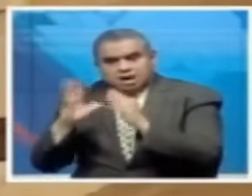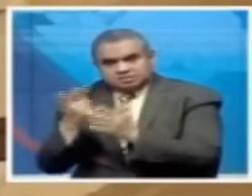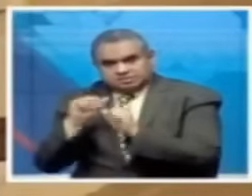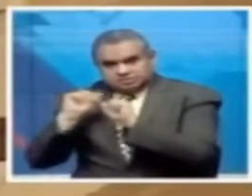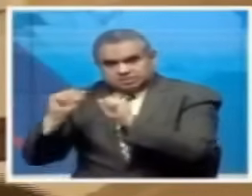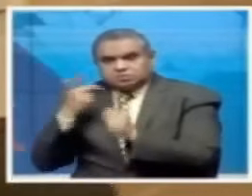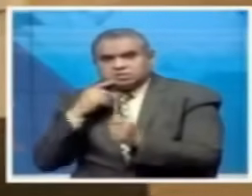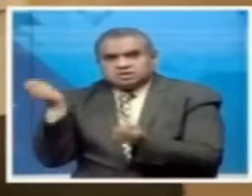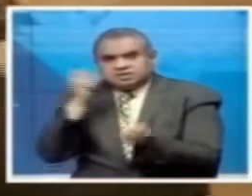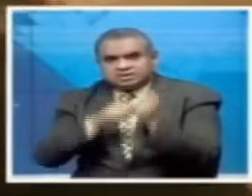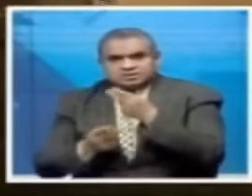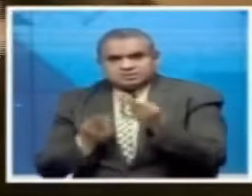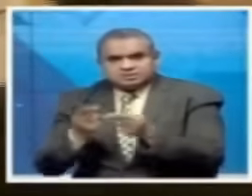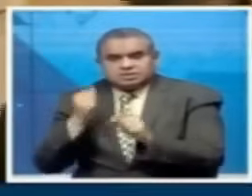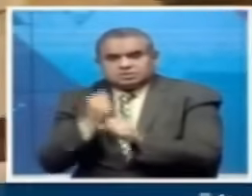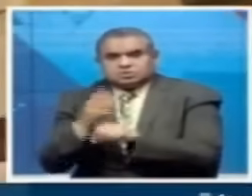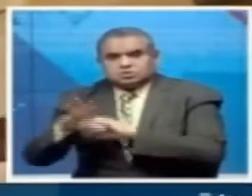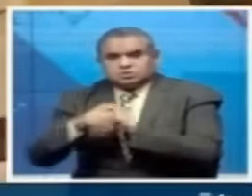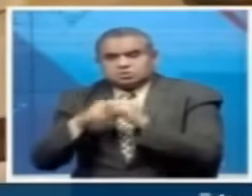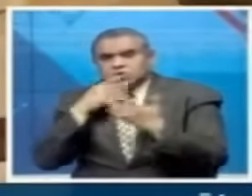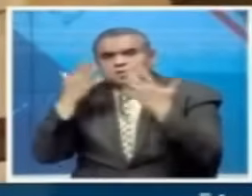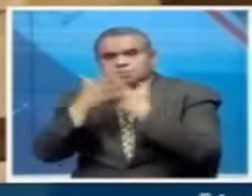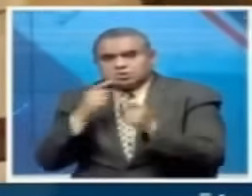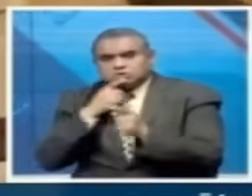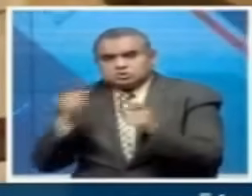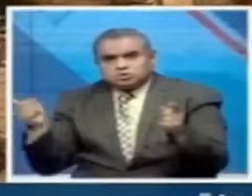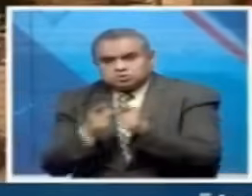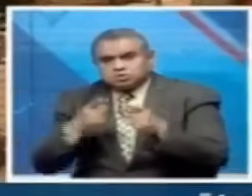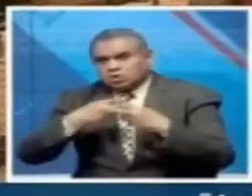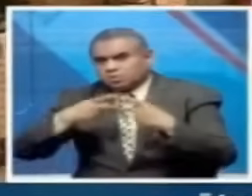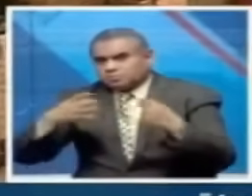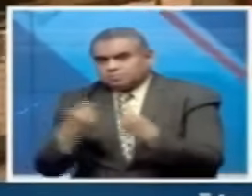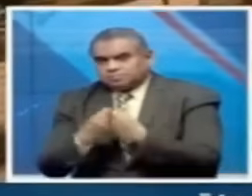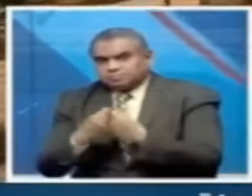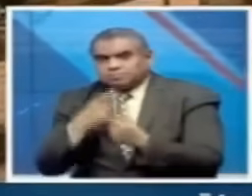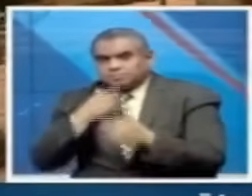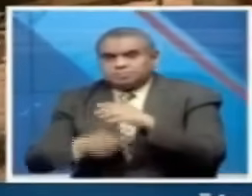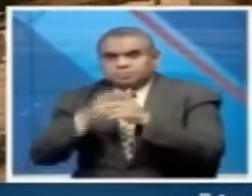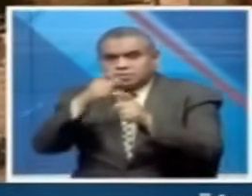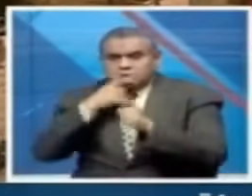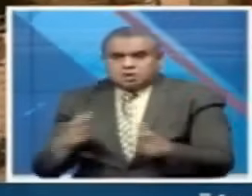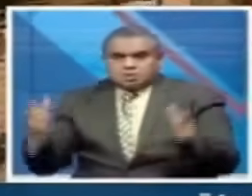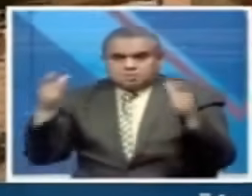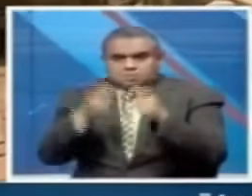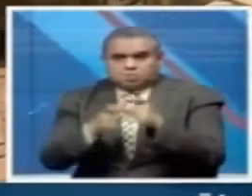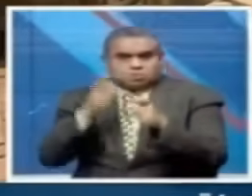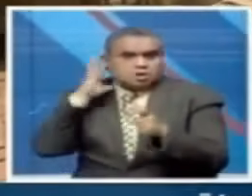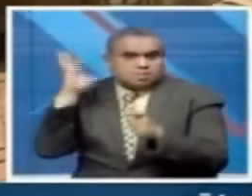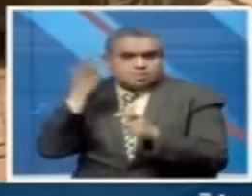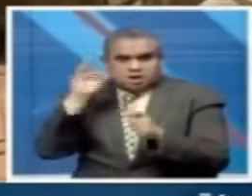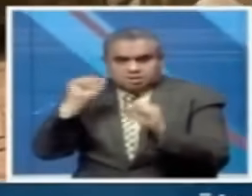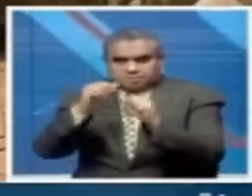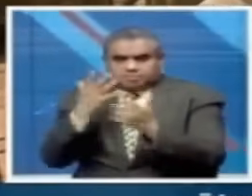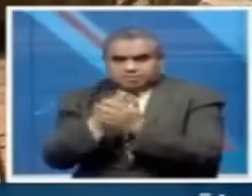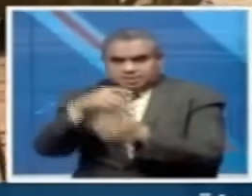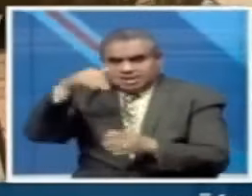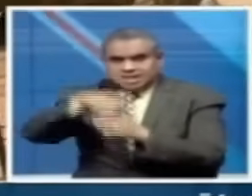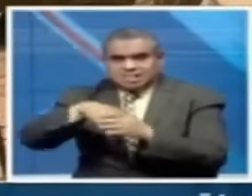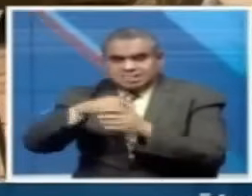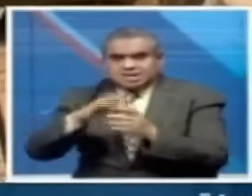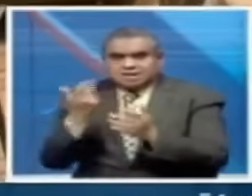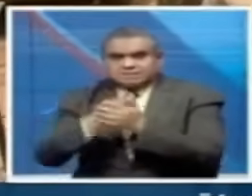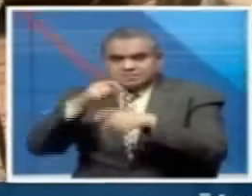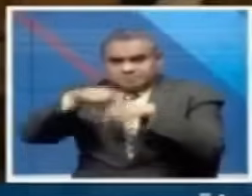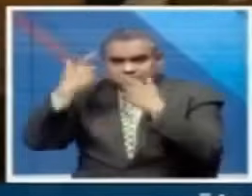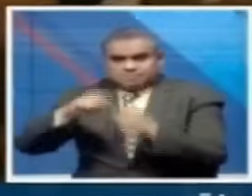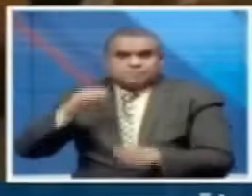والصناعة ومشروعات صغيرة والمشروعات متناهية الصغر. ويعد المؤتمر واحدا من المؤتمرات الانتخابية للحملة في